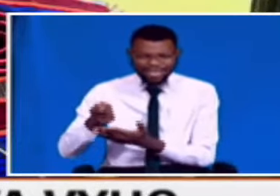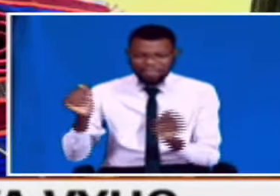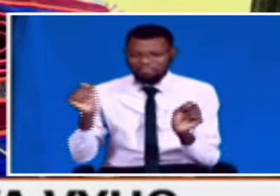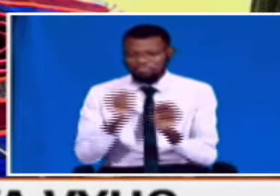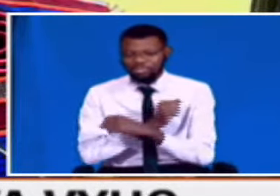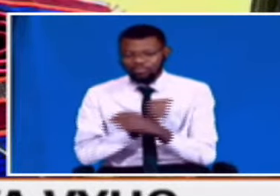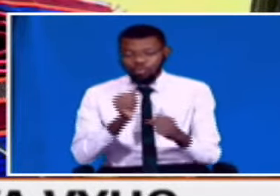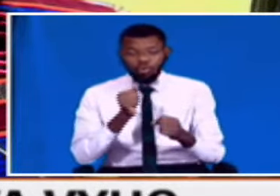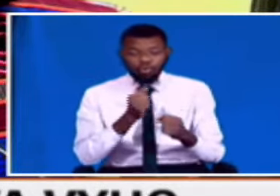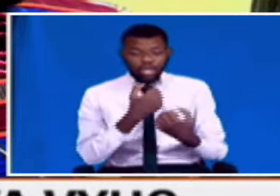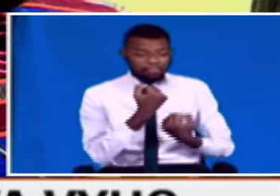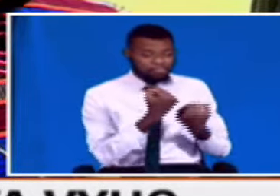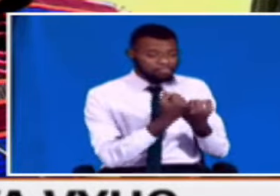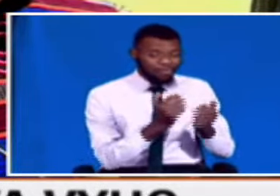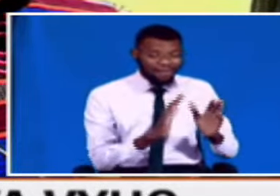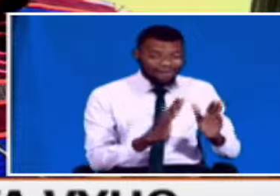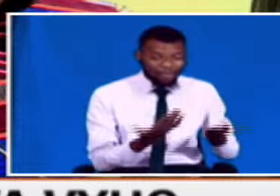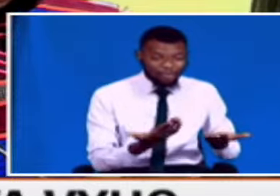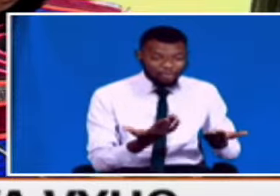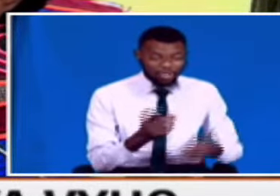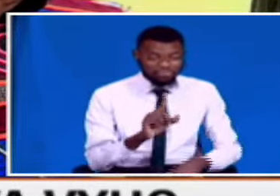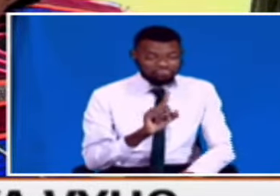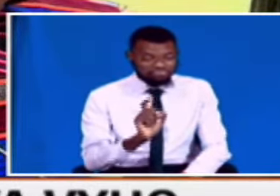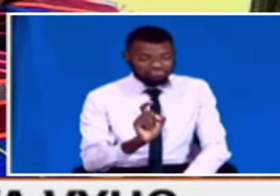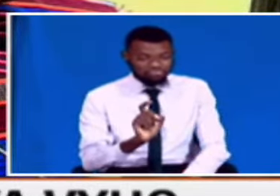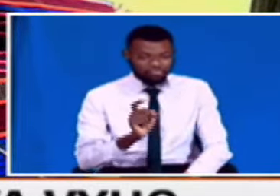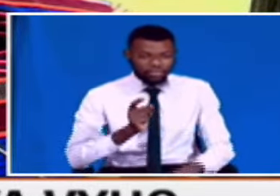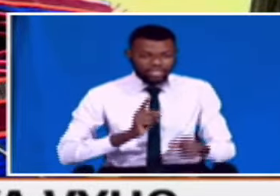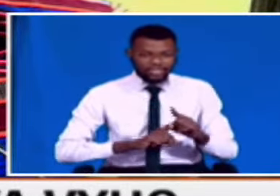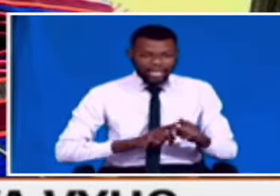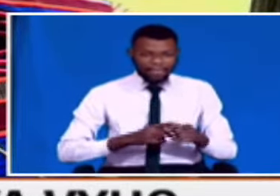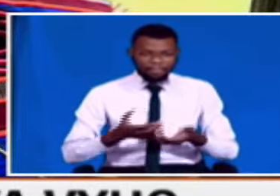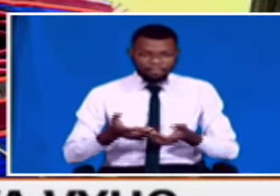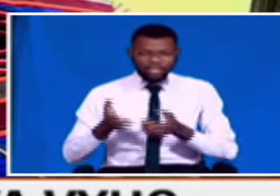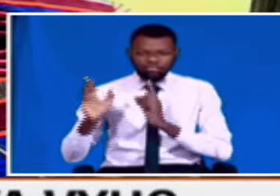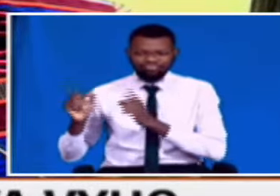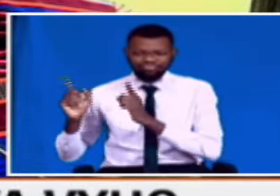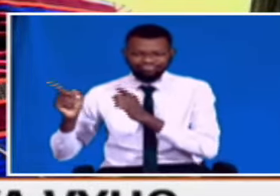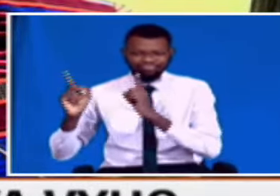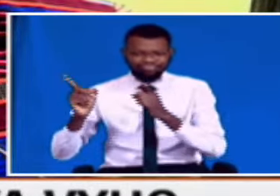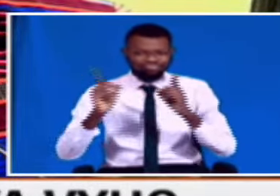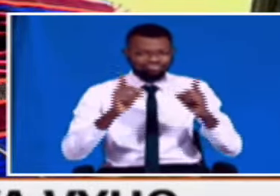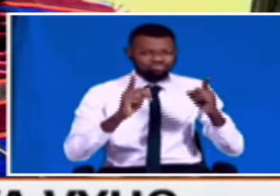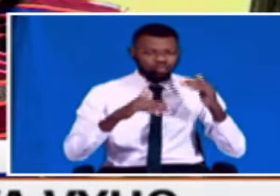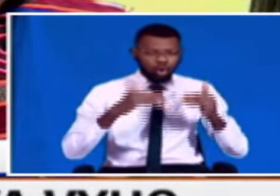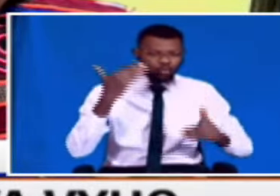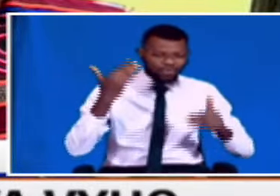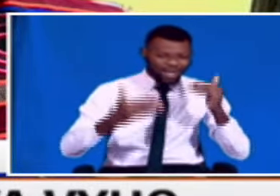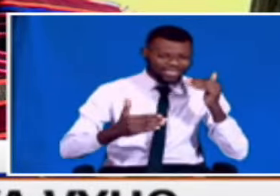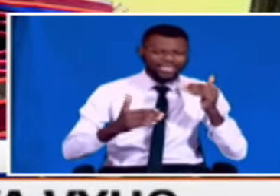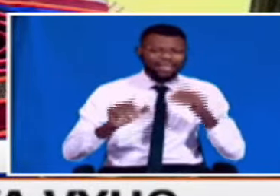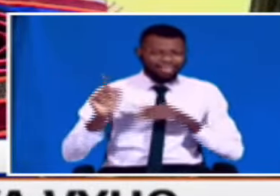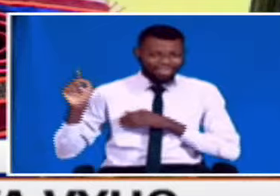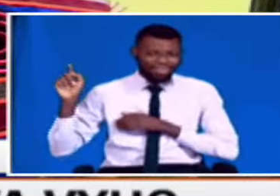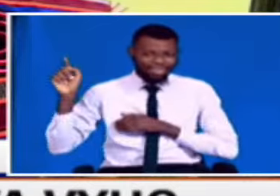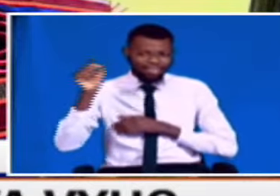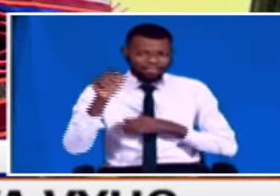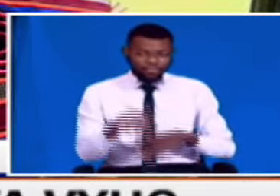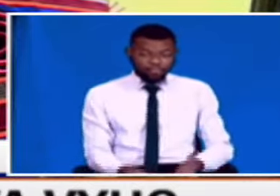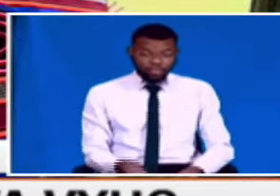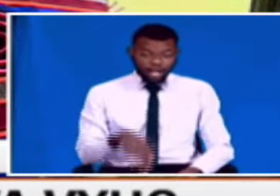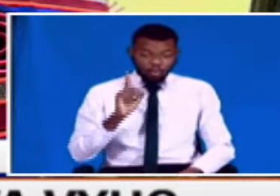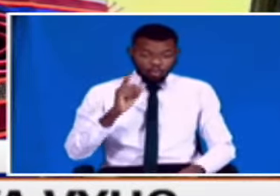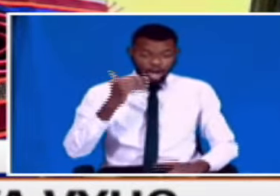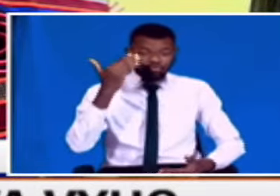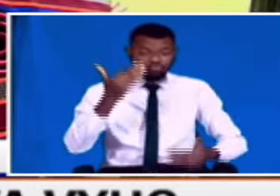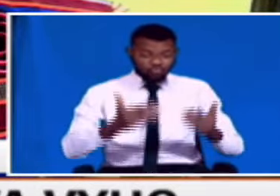assisted? So when we went round to the universities, one of those universities was able to